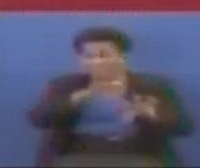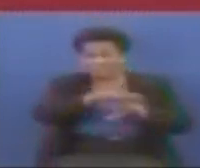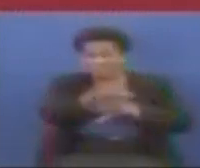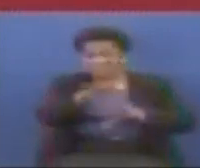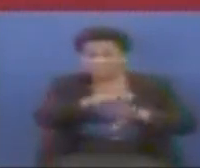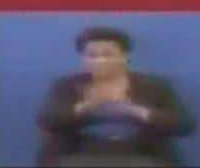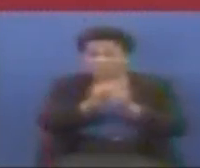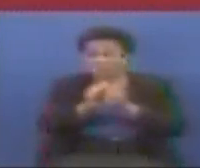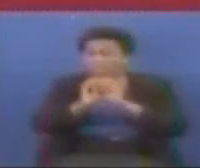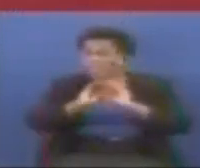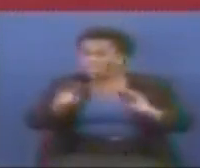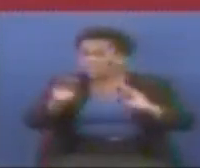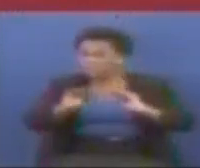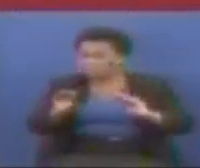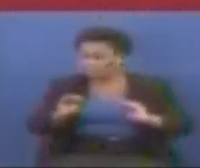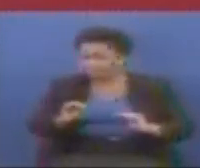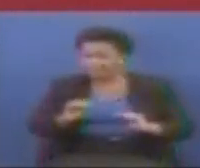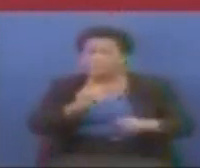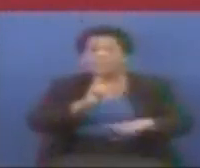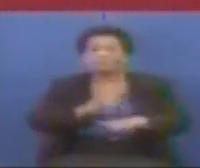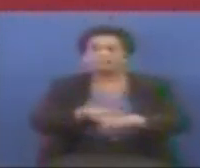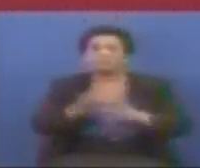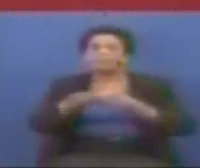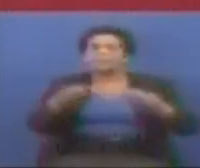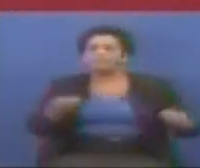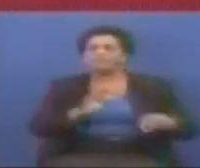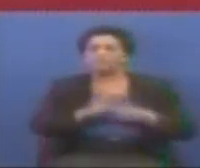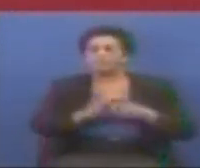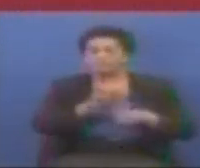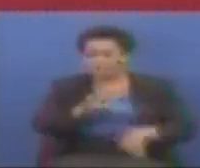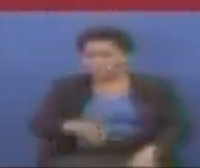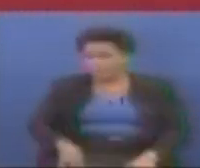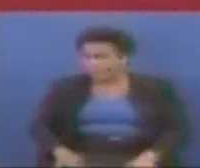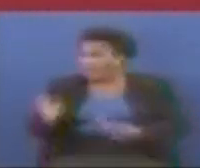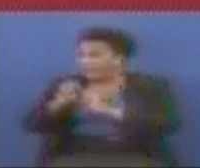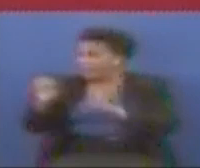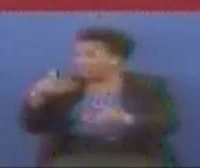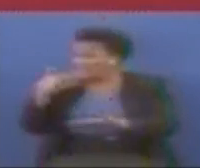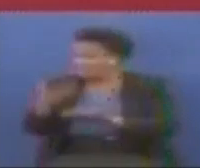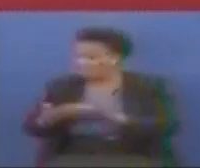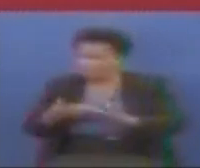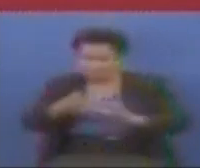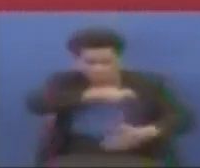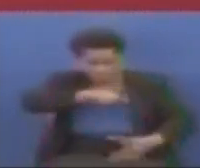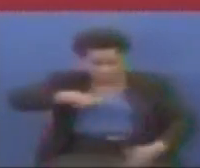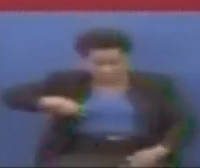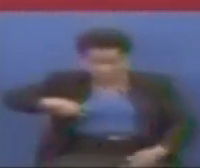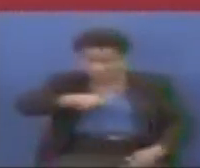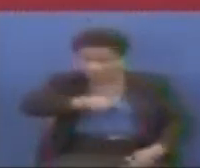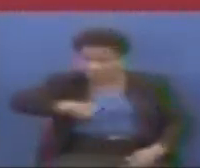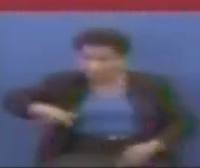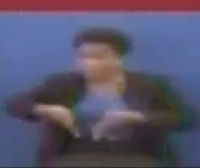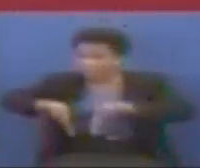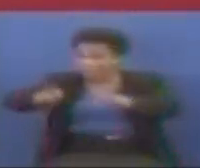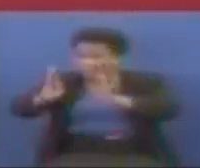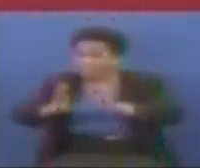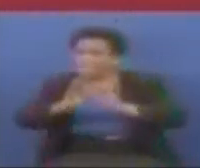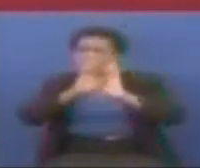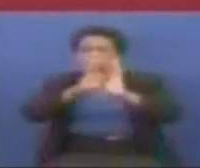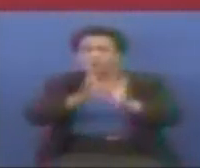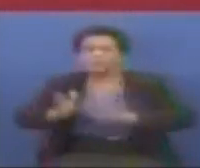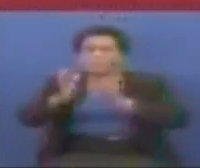Mheshimiwa Cecil Mwambe, swali la nyongeza. Mheshimiwa Naibu Spika, nikushukuru kwa kunipa nafasi ya kuuliza maswali mawili ya